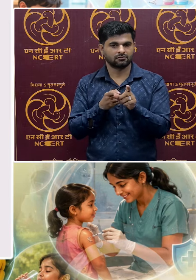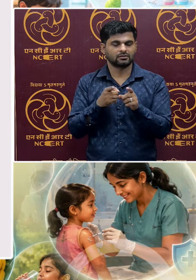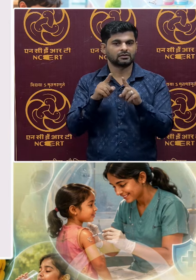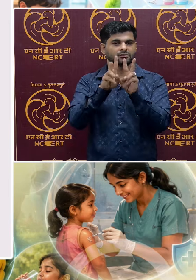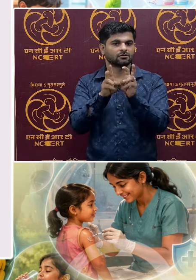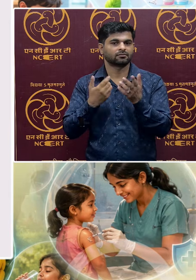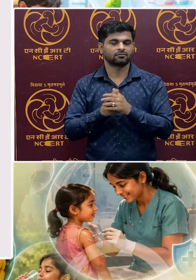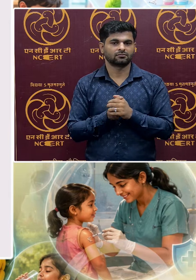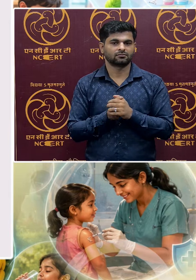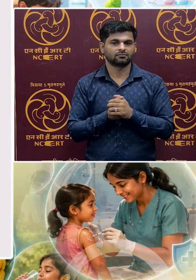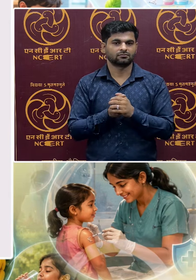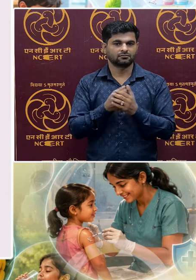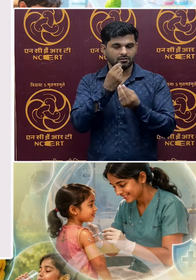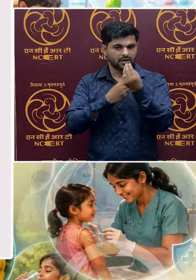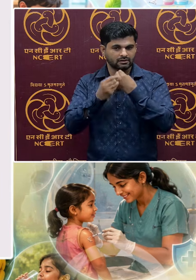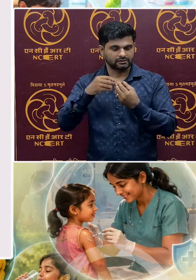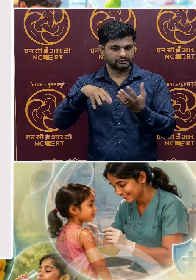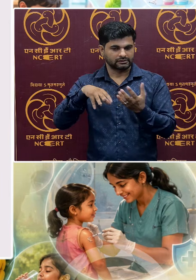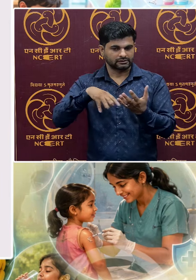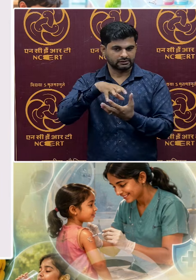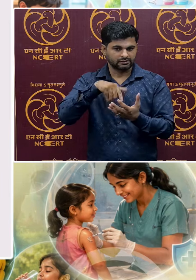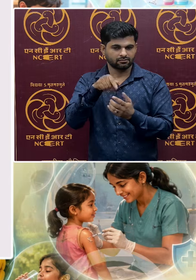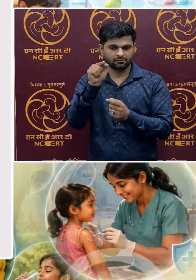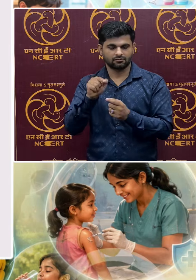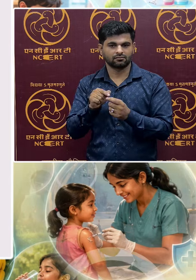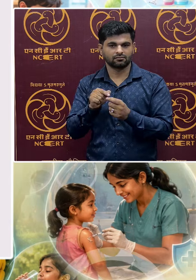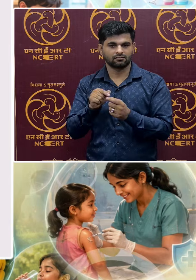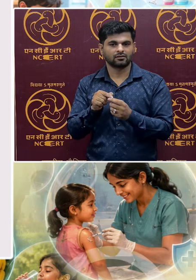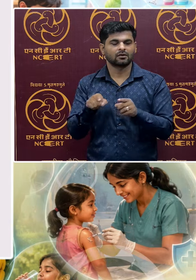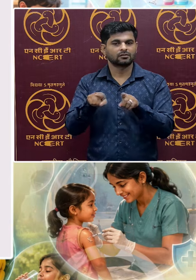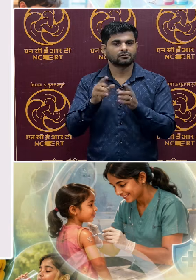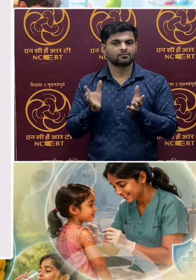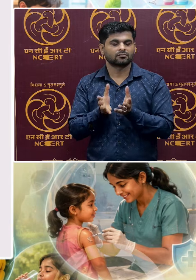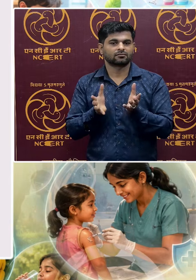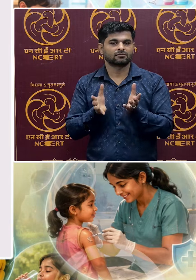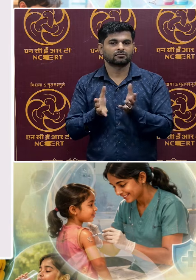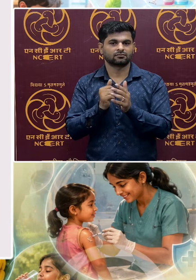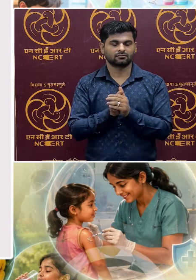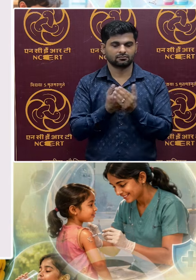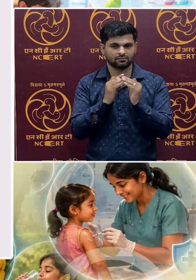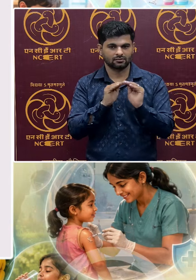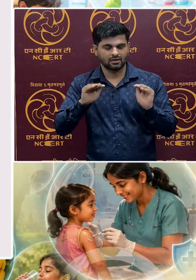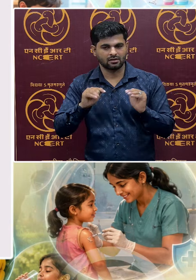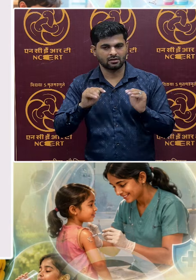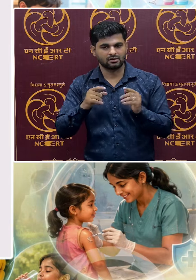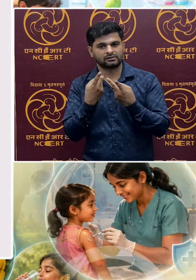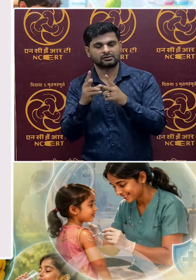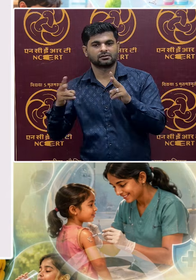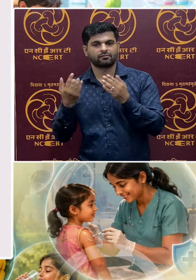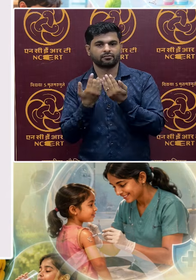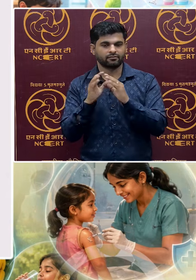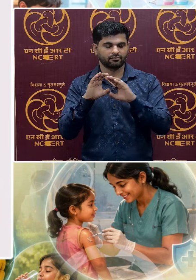था हेल्दी न्यूट्रिशियस किचन गार्डन्स। तो अगर वो कुछ ऐसा प्रमोट हो सके, उसमें बच्चे डिफरेंट क्लासेस के उस स्कूल